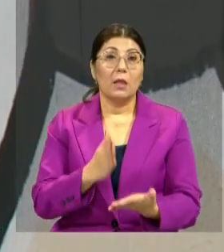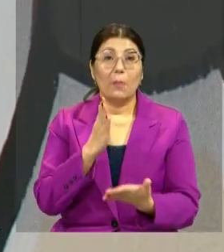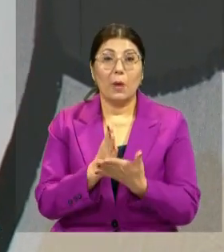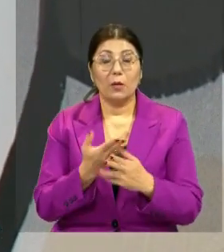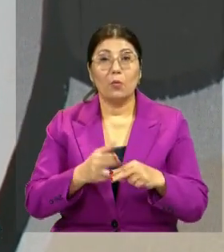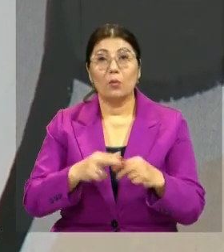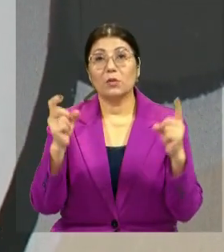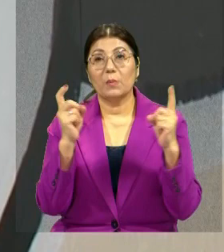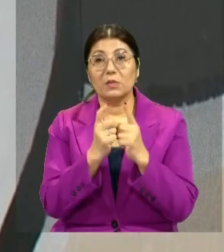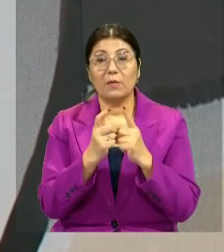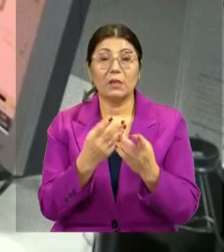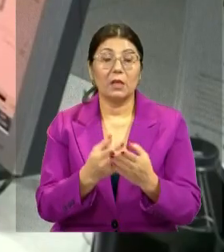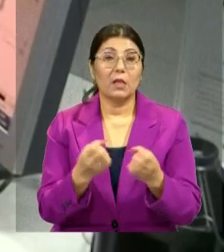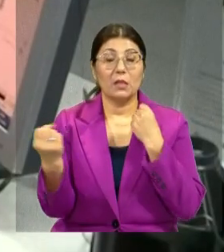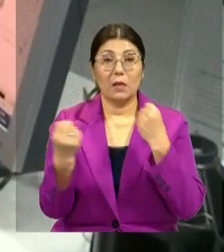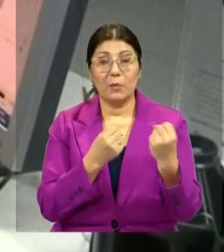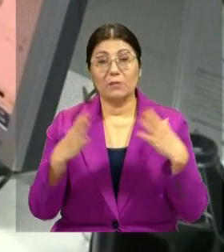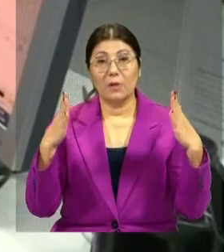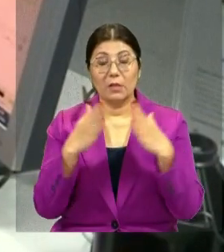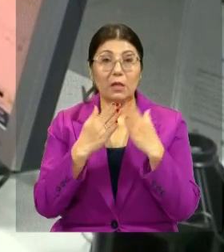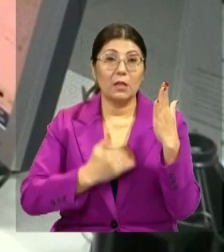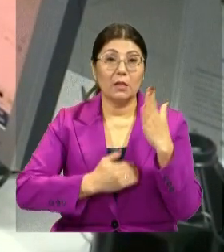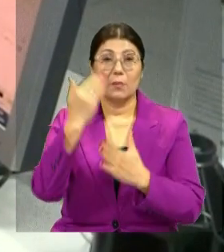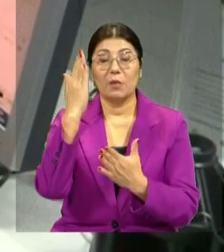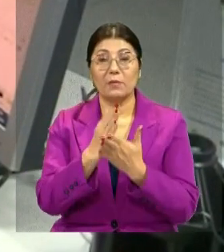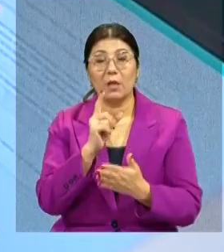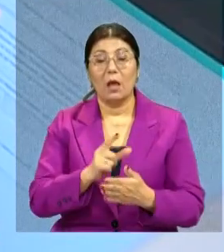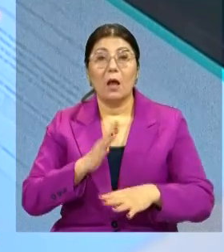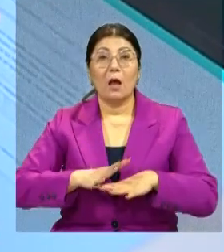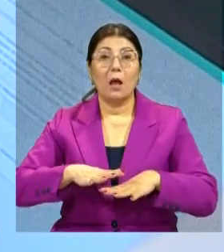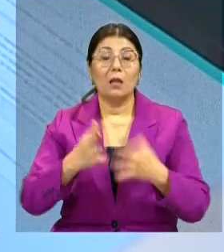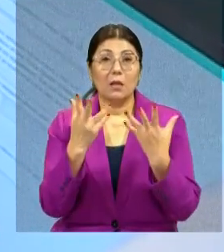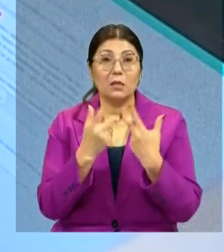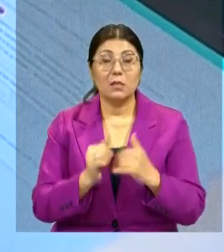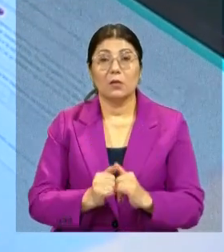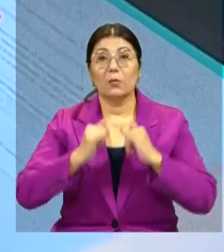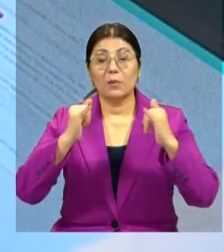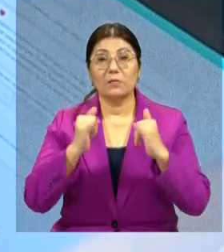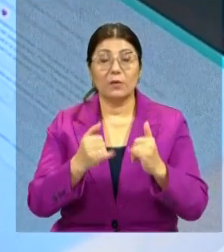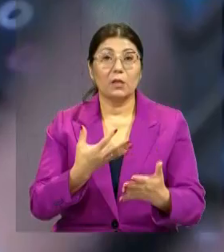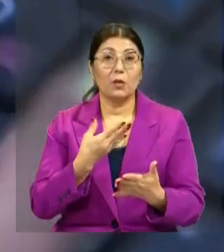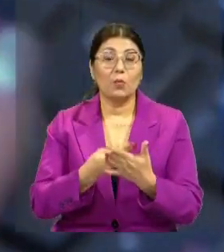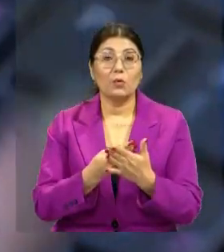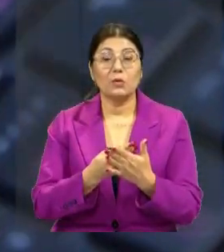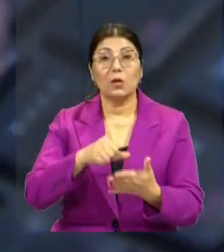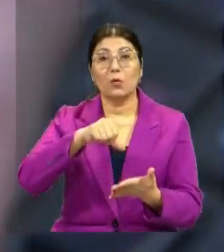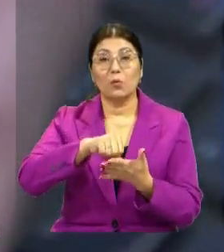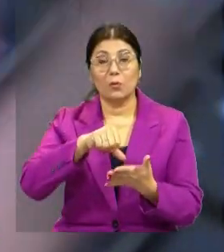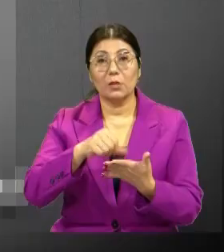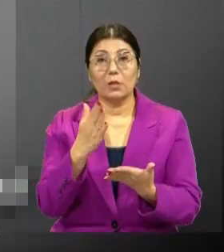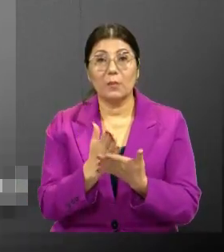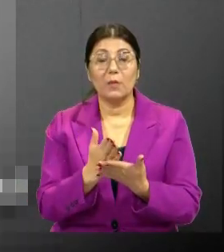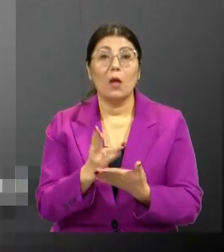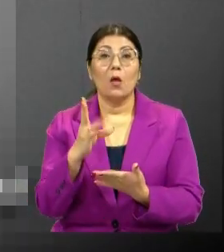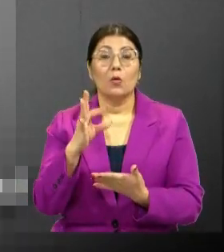бір ғибратты сөз босағаның берік, шаңырақтың биік болуын, халық санының көбейіп қоғам байлығының еселеп артуына өзіндік ықпал ететінін көрсетеді.